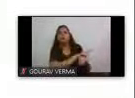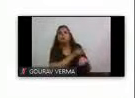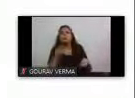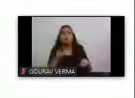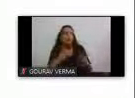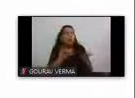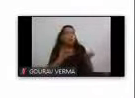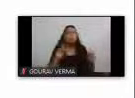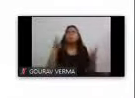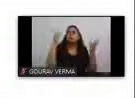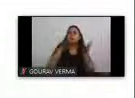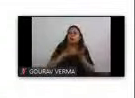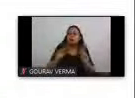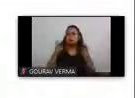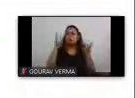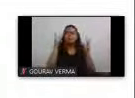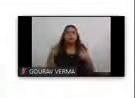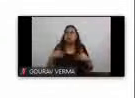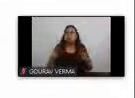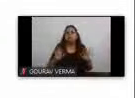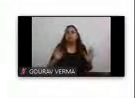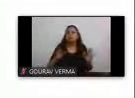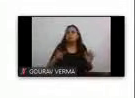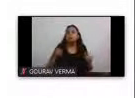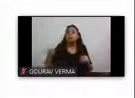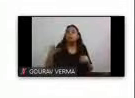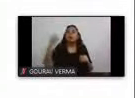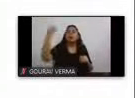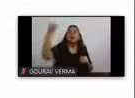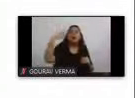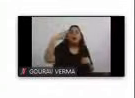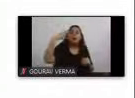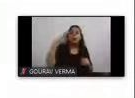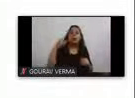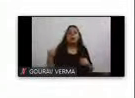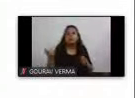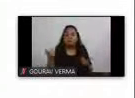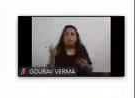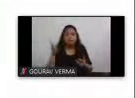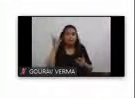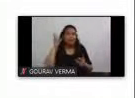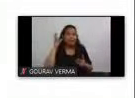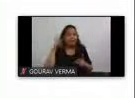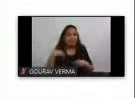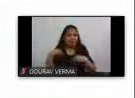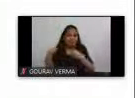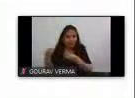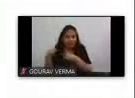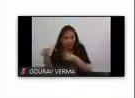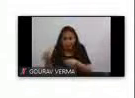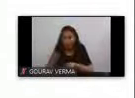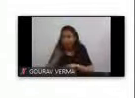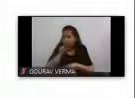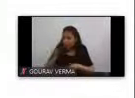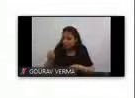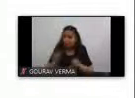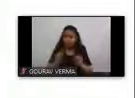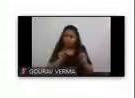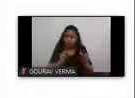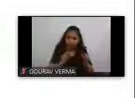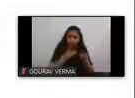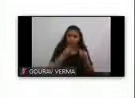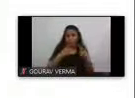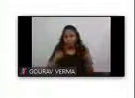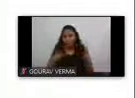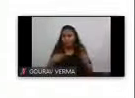of the light, type of light क्या use कर रहे हो, क्या auditory sounds use कर रहे हो, क्या visual target use कर रहे हो, ये